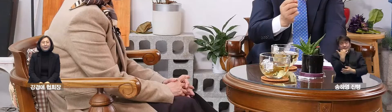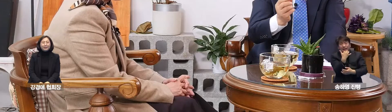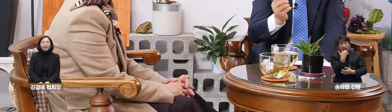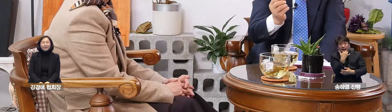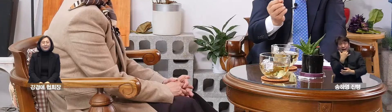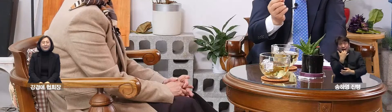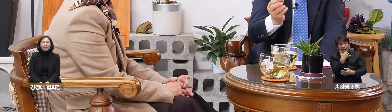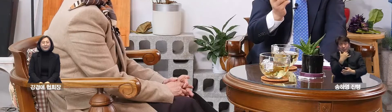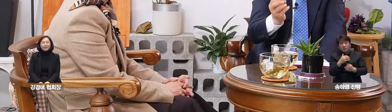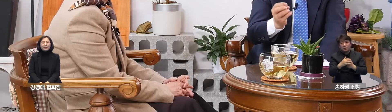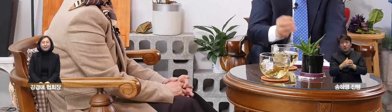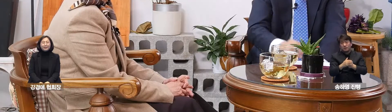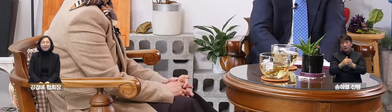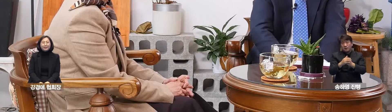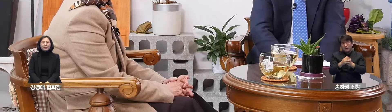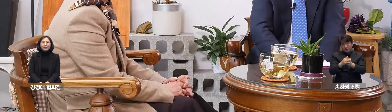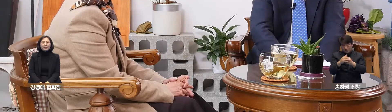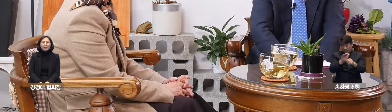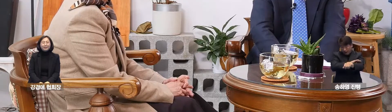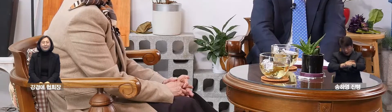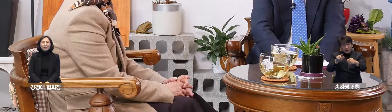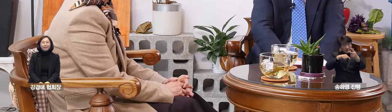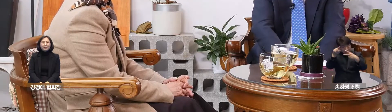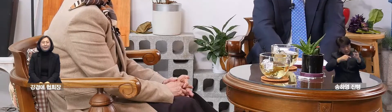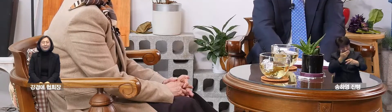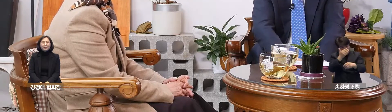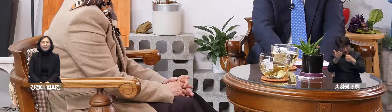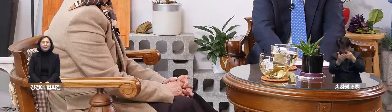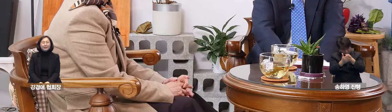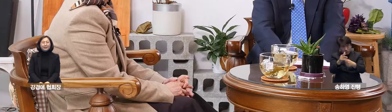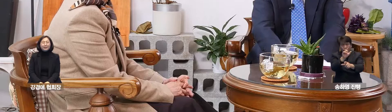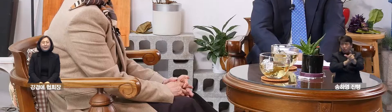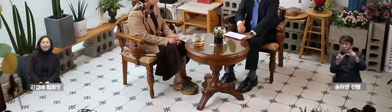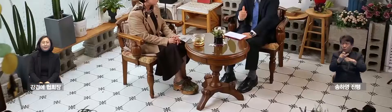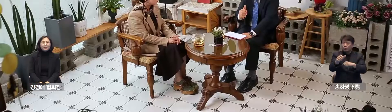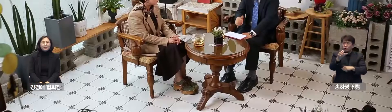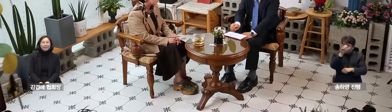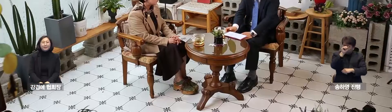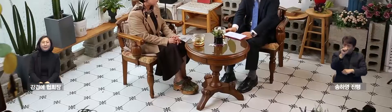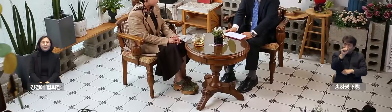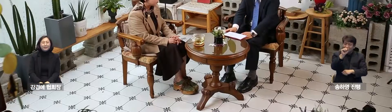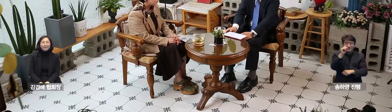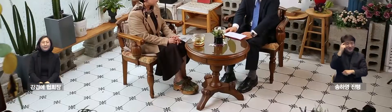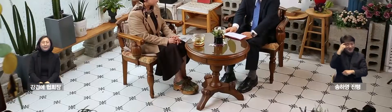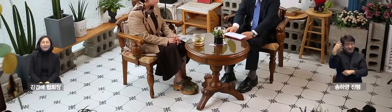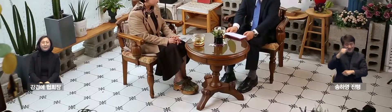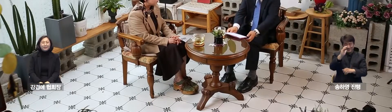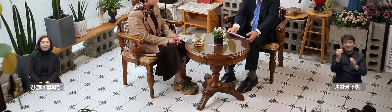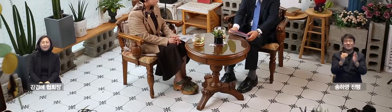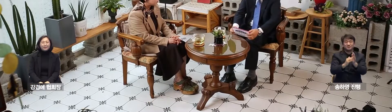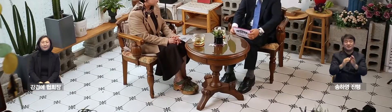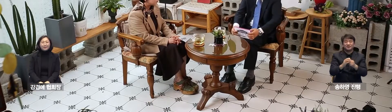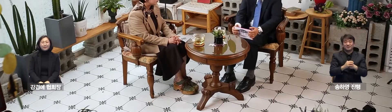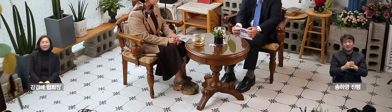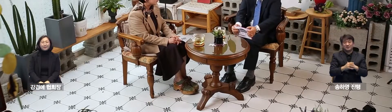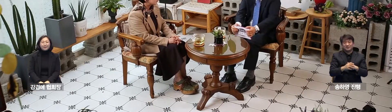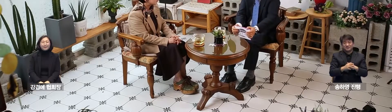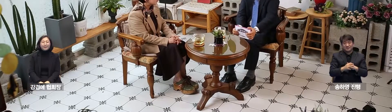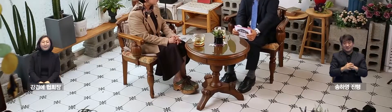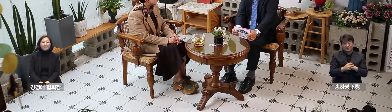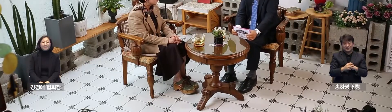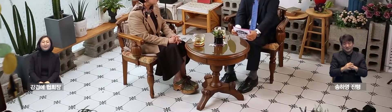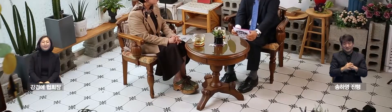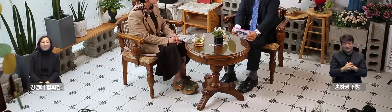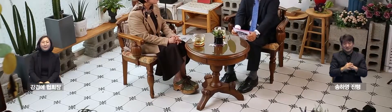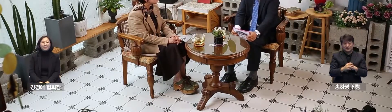뭐 이런 거에 대해서 잘 이해하고 있으니까 훨씬 더 좋을 것 같다는 그런 생각은 제가 해봤습니다. 네. 사실